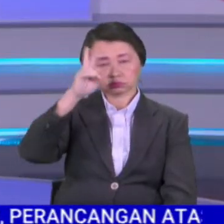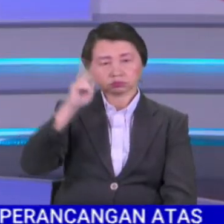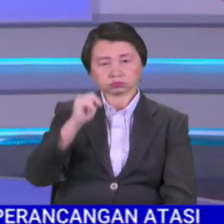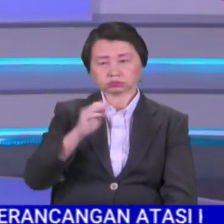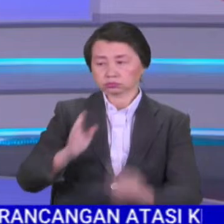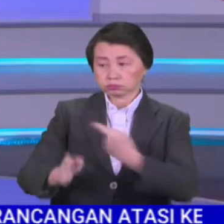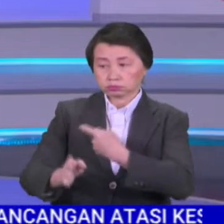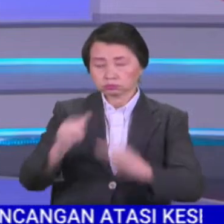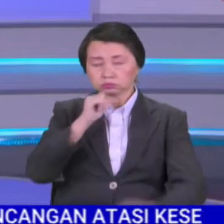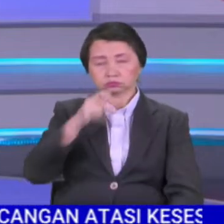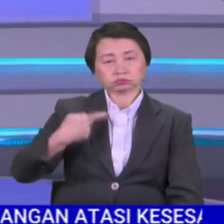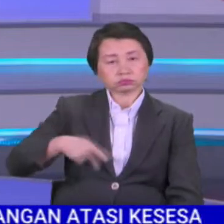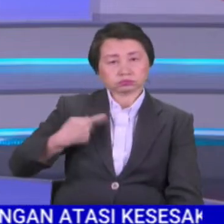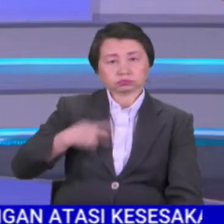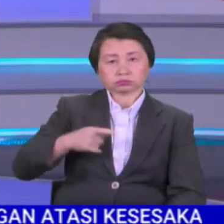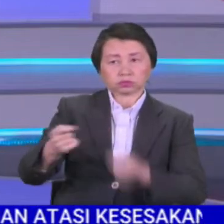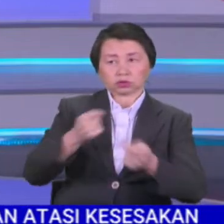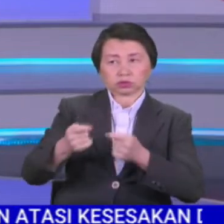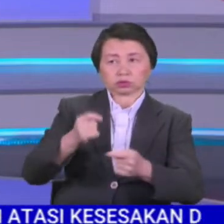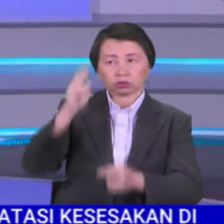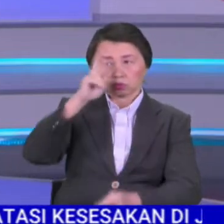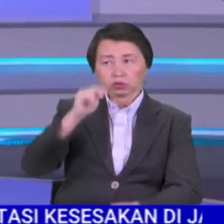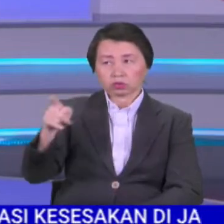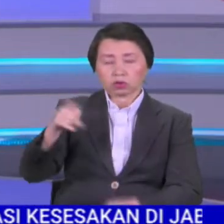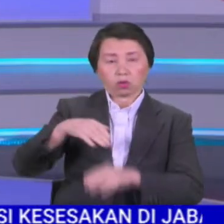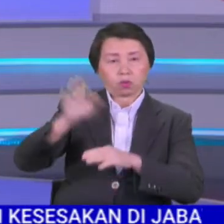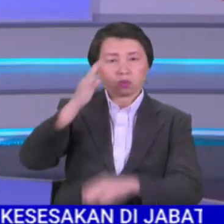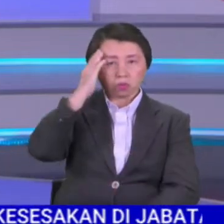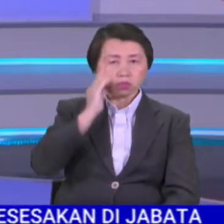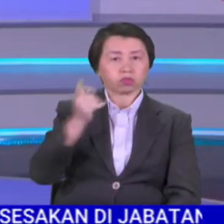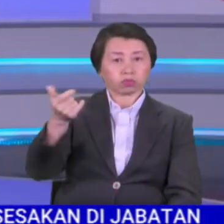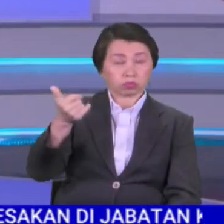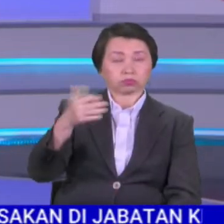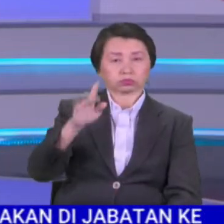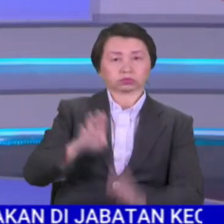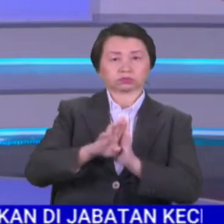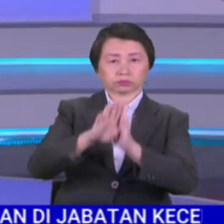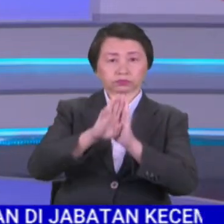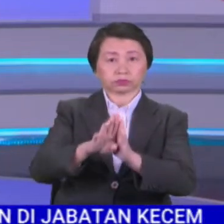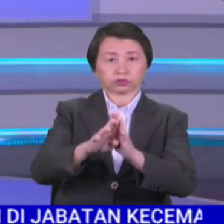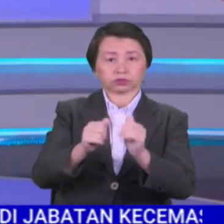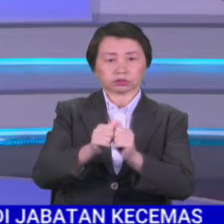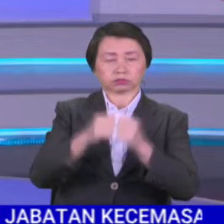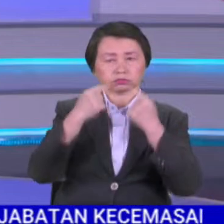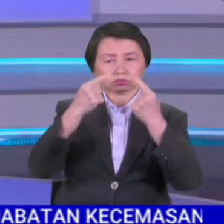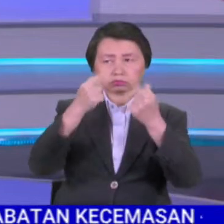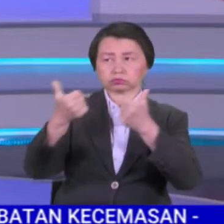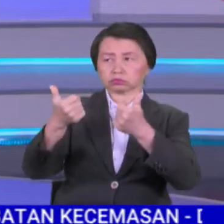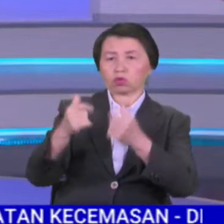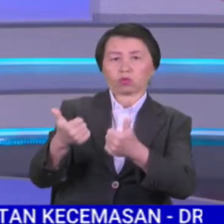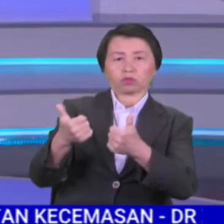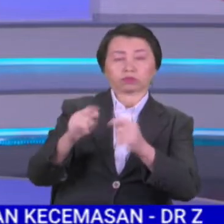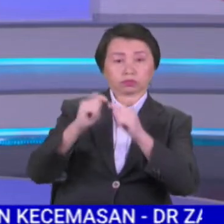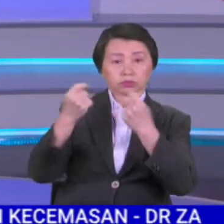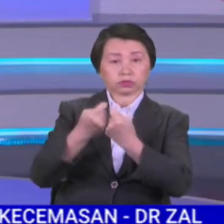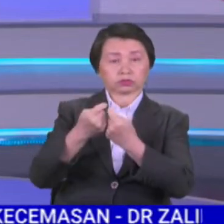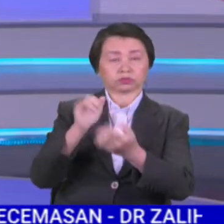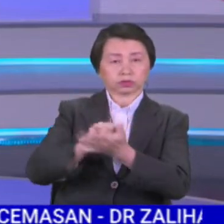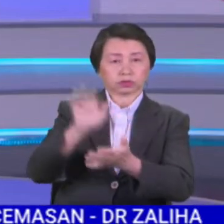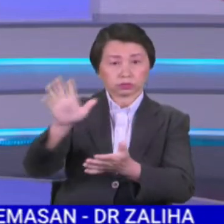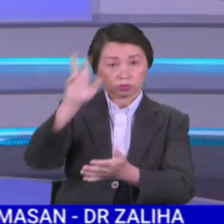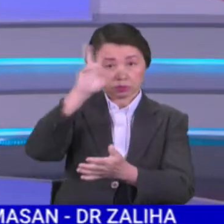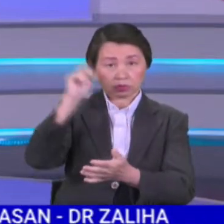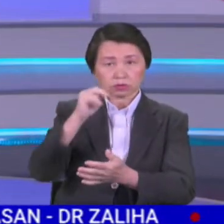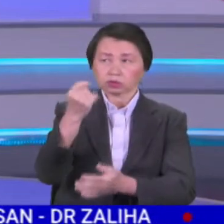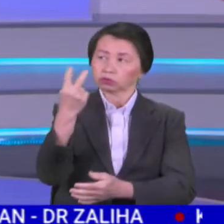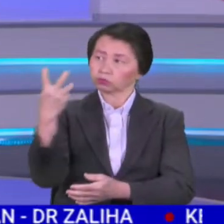Beliau tidak menafikan pengendali Vietnam itu lebih berpengalaman dan ia terbukti dengan pencapaian yang telah diraih pasukan tersebut